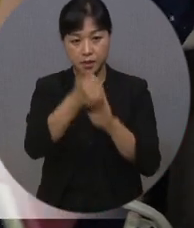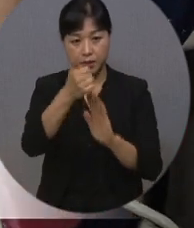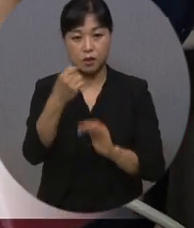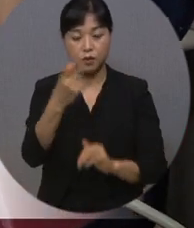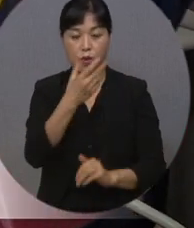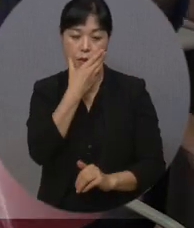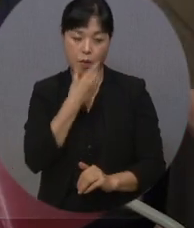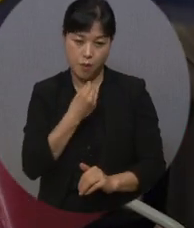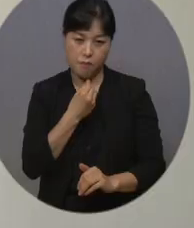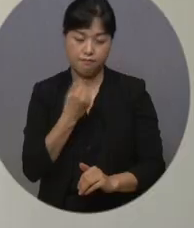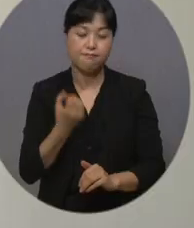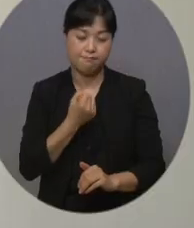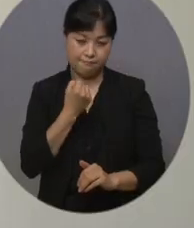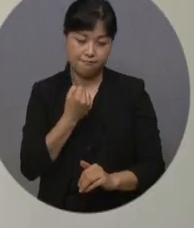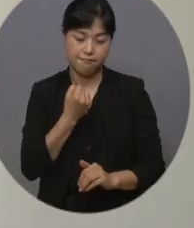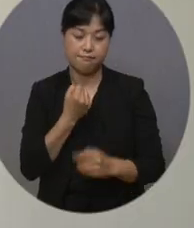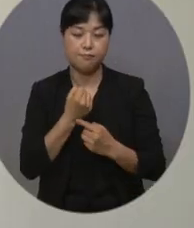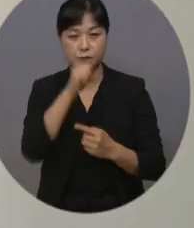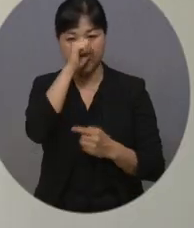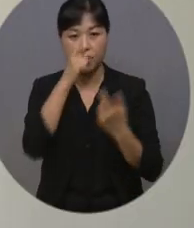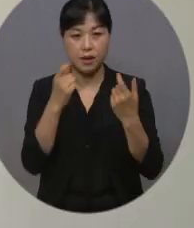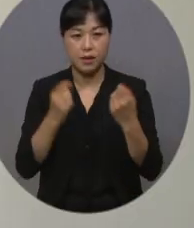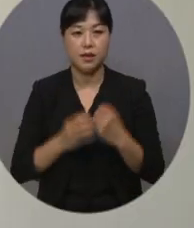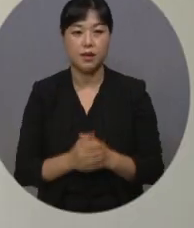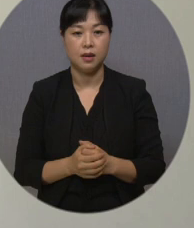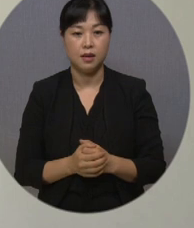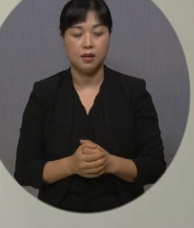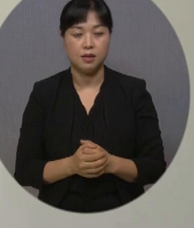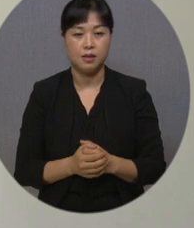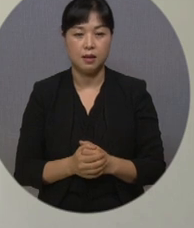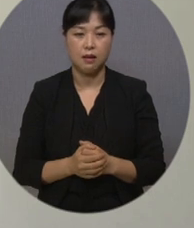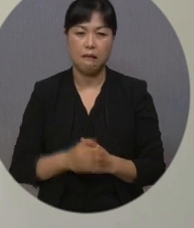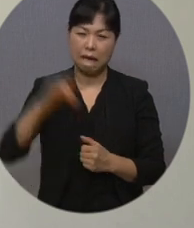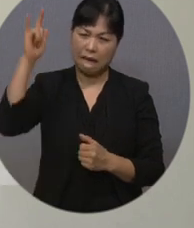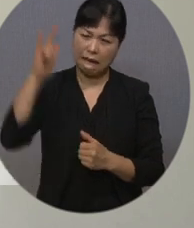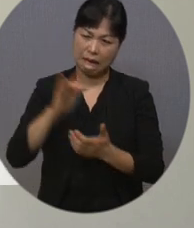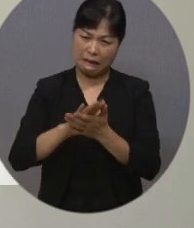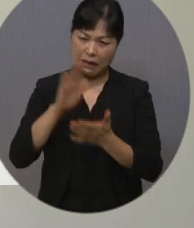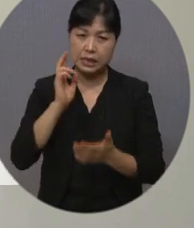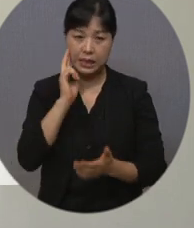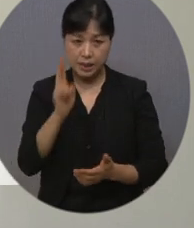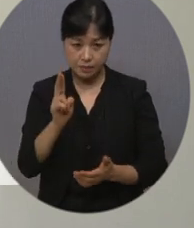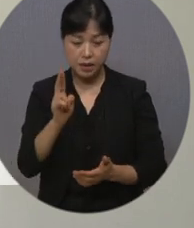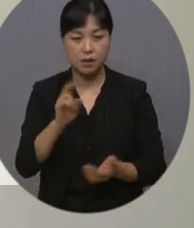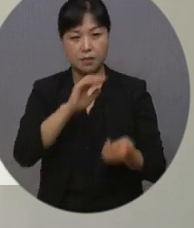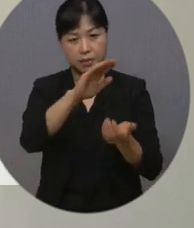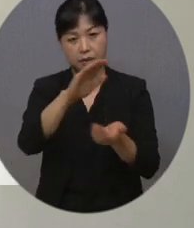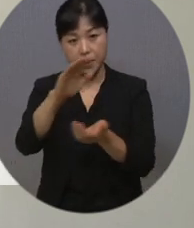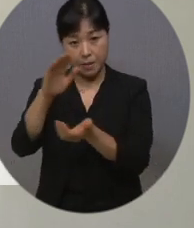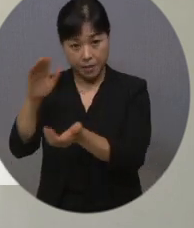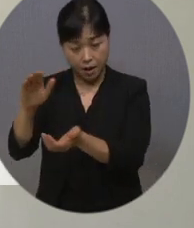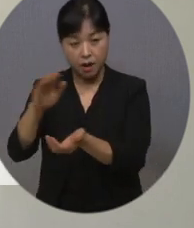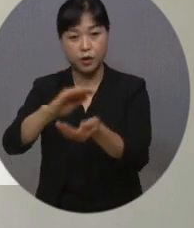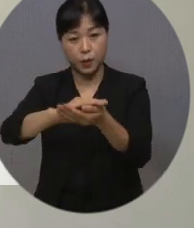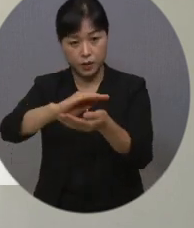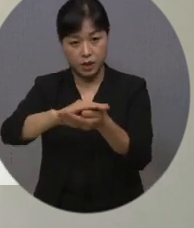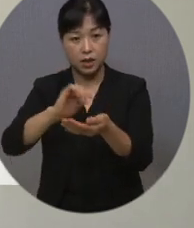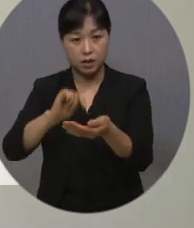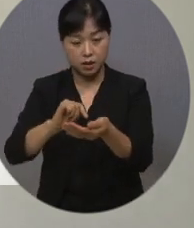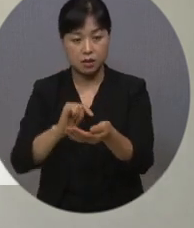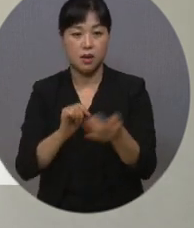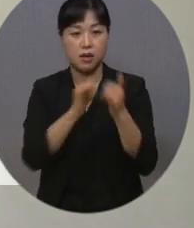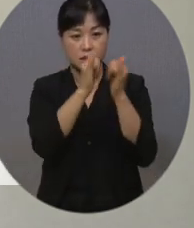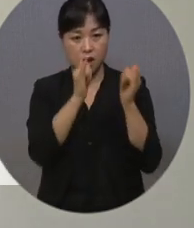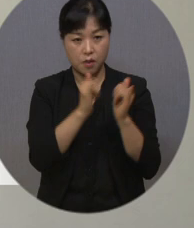복을 누렸으면 좋겠습니다. 탈인적 폭염이 계속되는 가운데서도 어김없이 배달된 도시락은 사회와의 소통